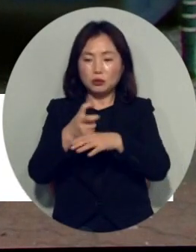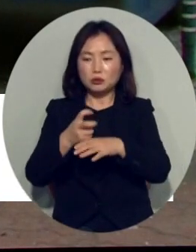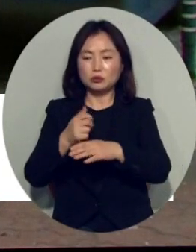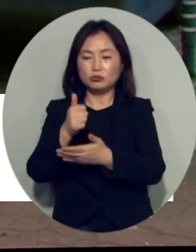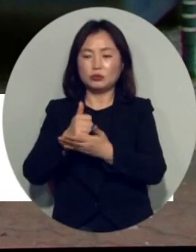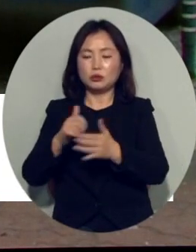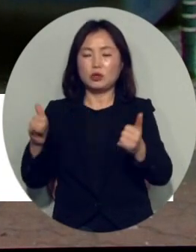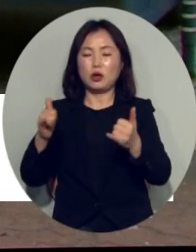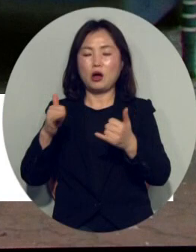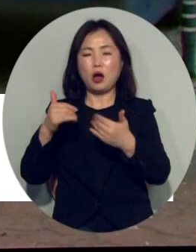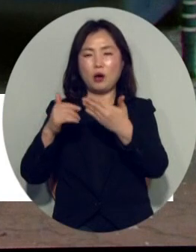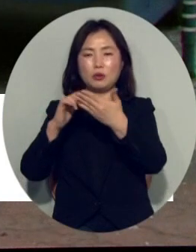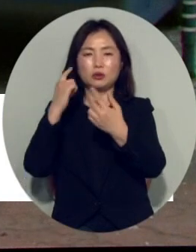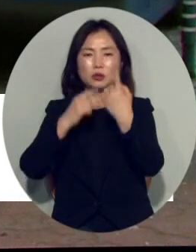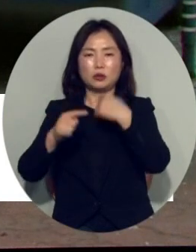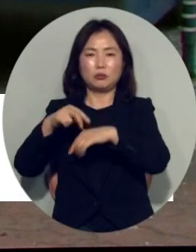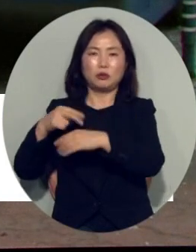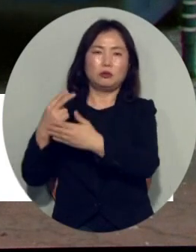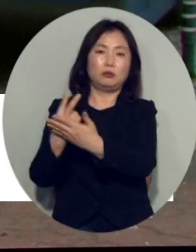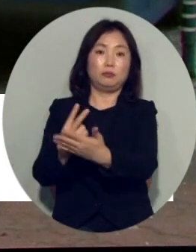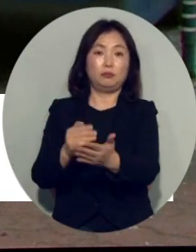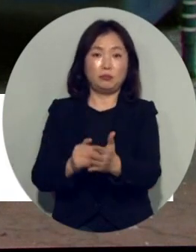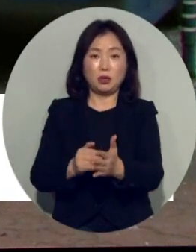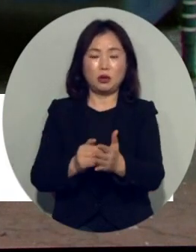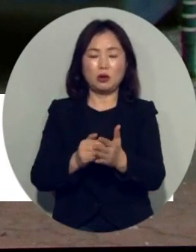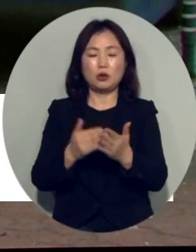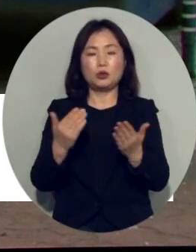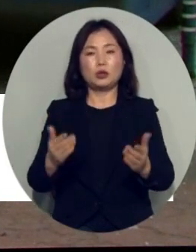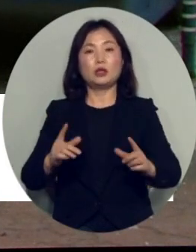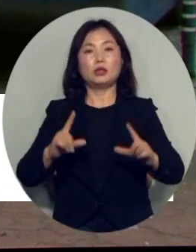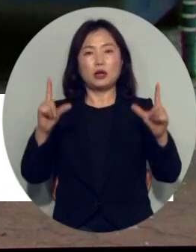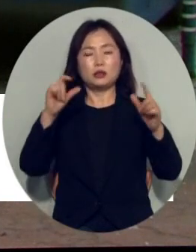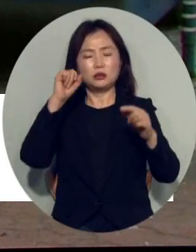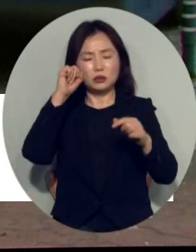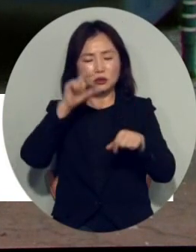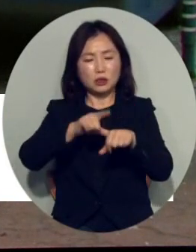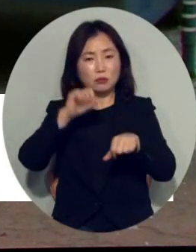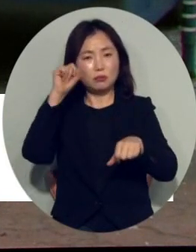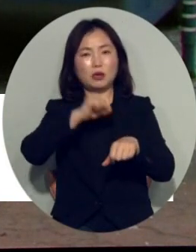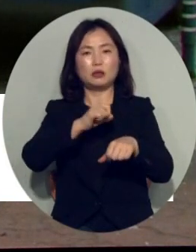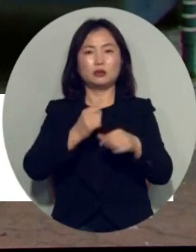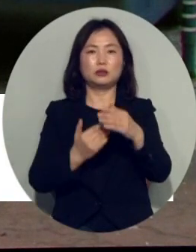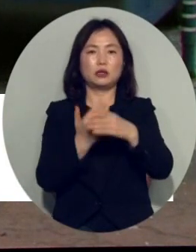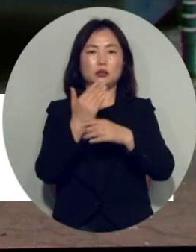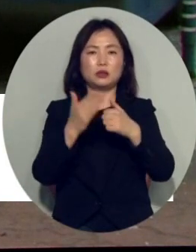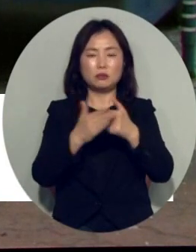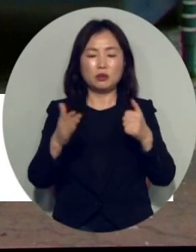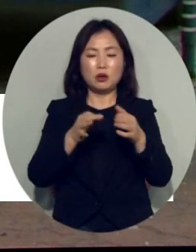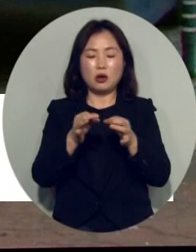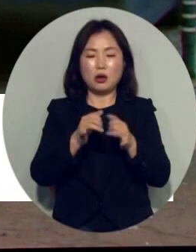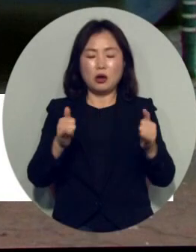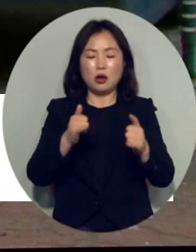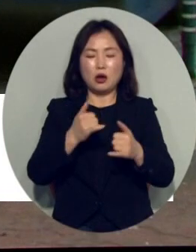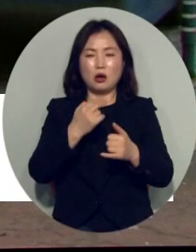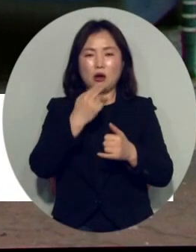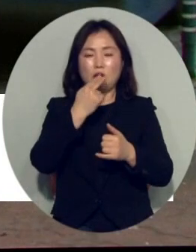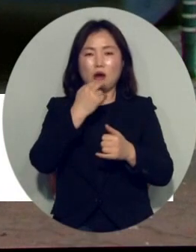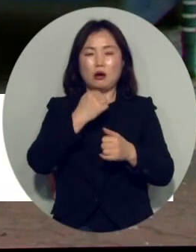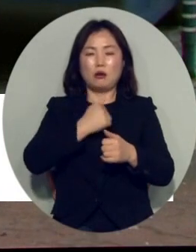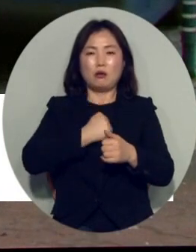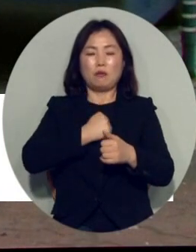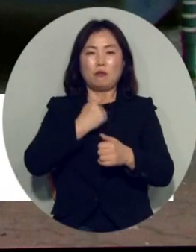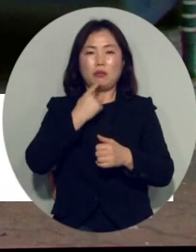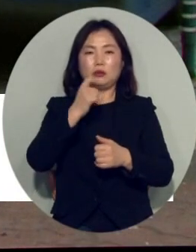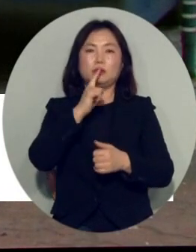운전자 등 9명이 다쳐 병원으로 옮겨졌는데요. 휴일, 이른 시간에 발생한 사고여서 상인들은 목숨을 건질 수